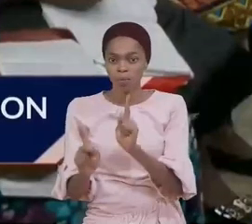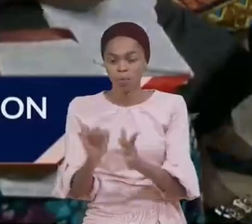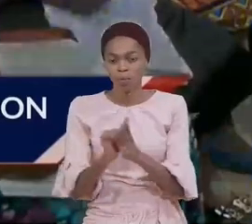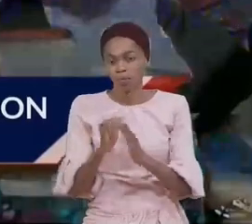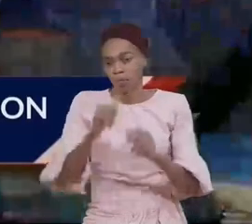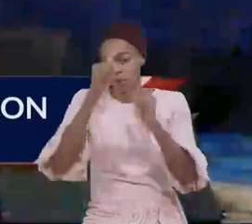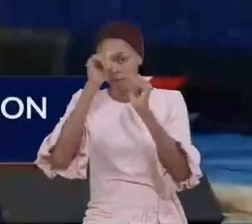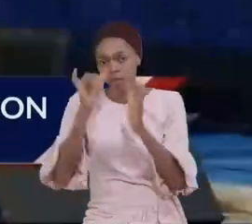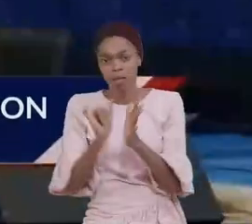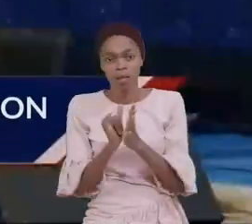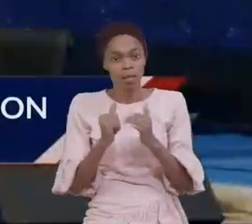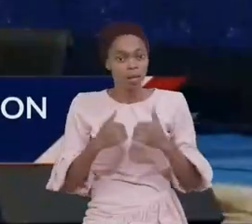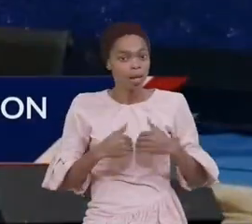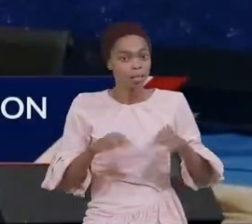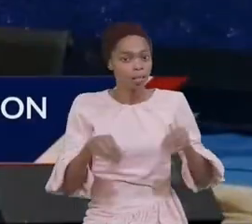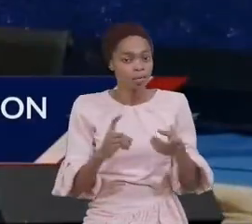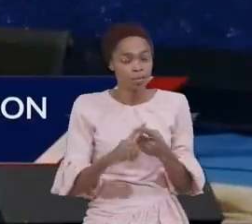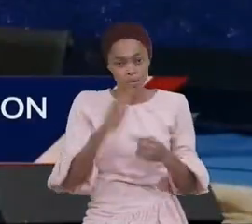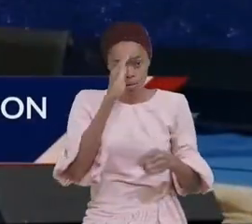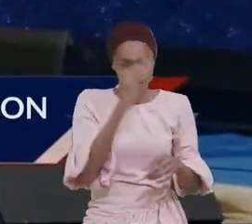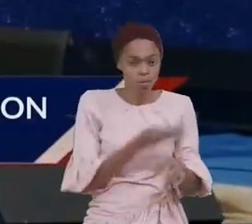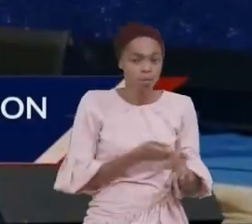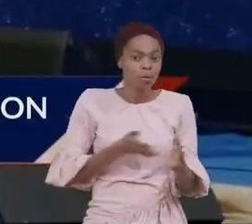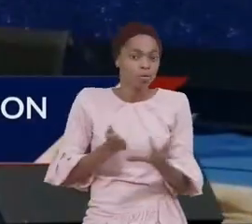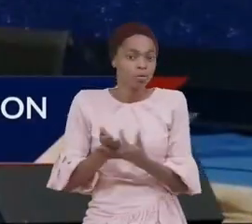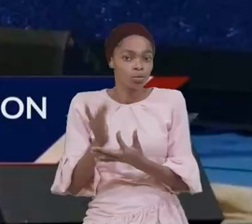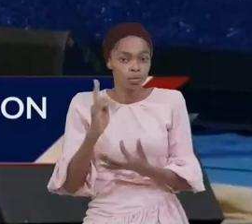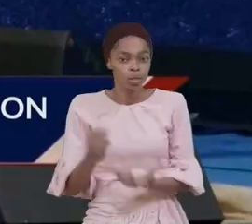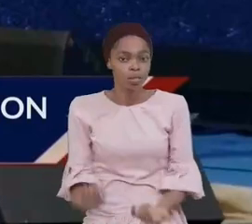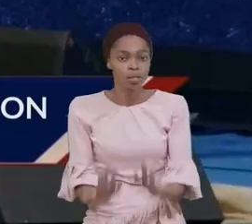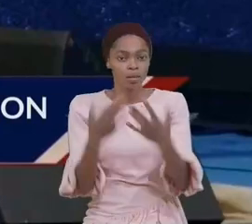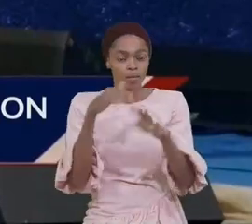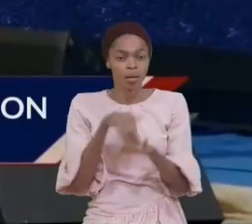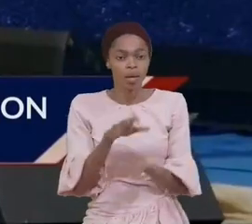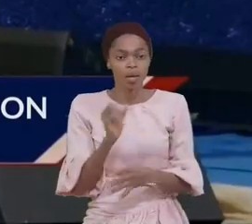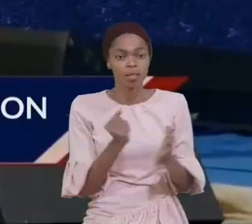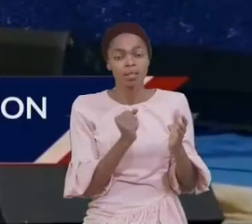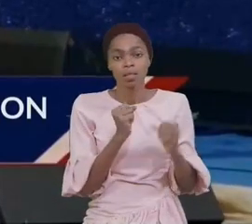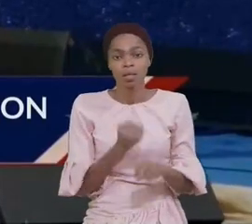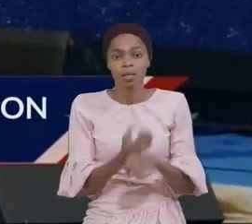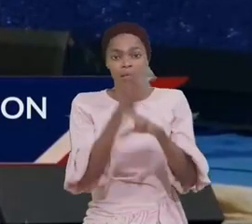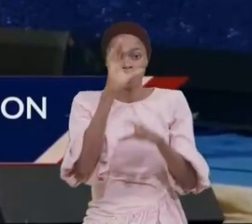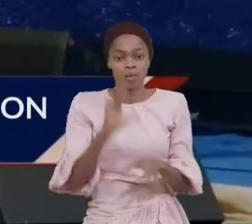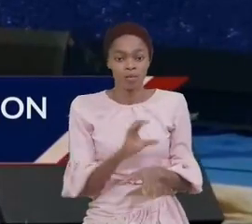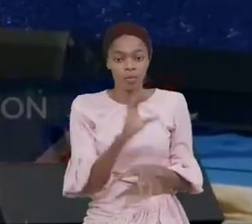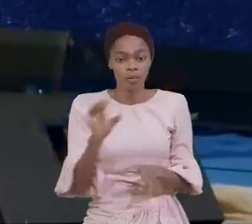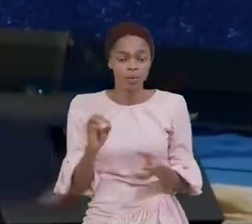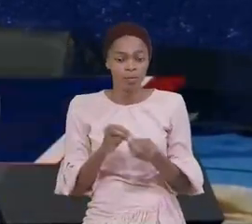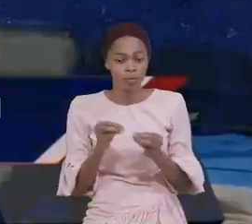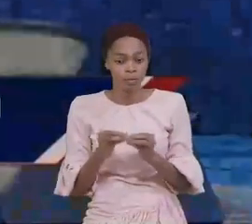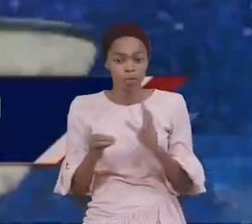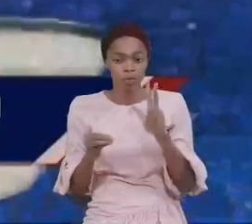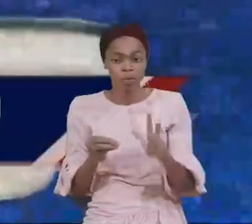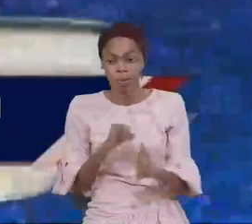Père a donné au Fils par le sacrifice au calvaire. Trois, c'est le